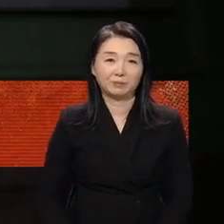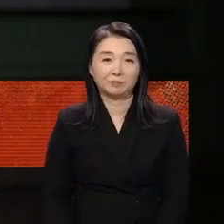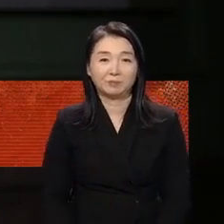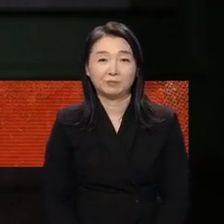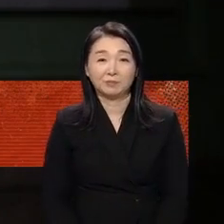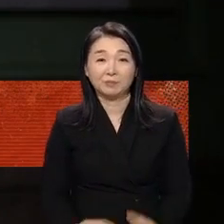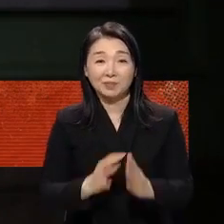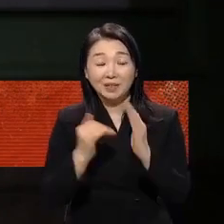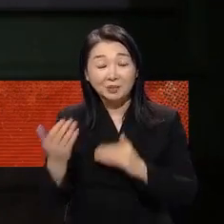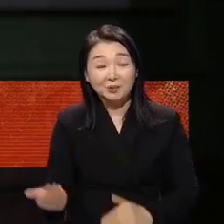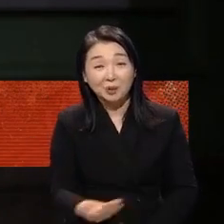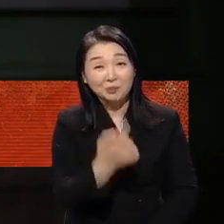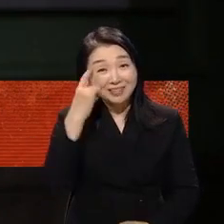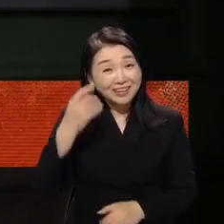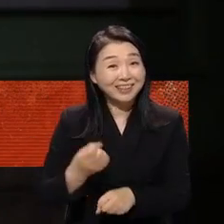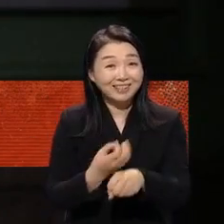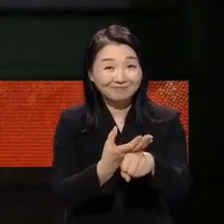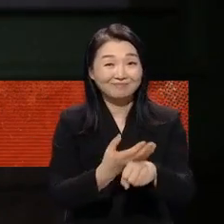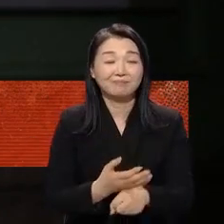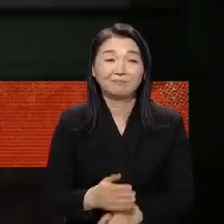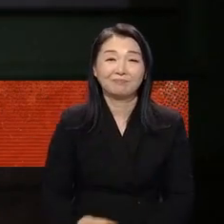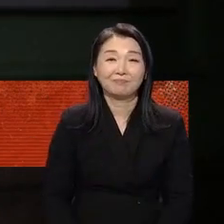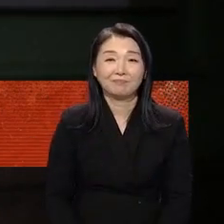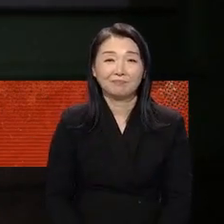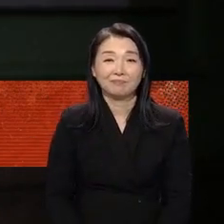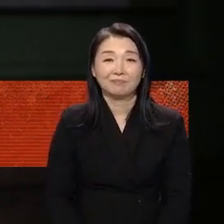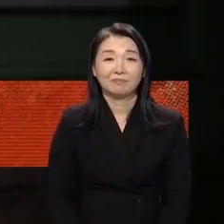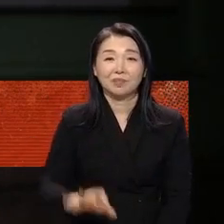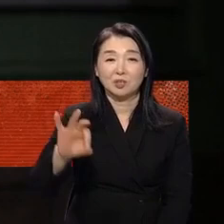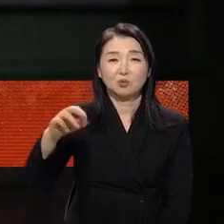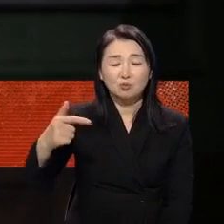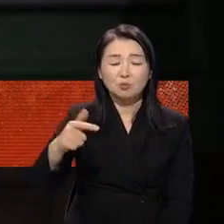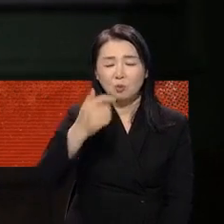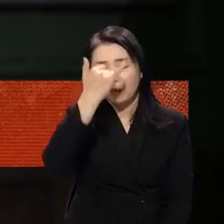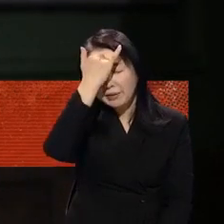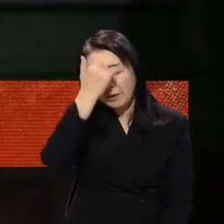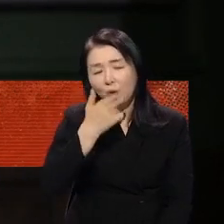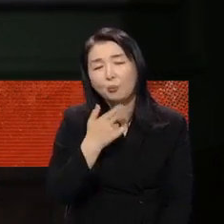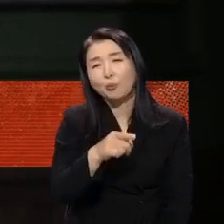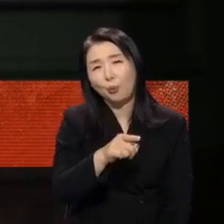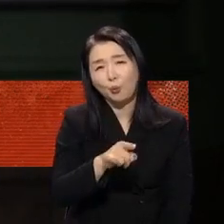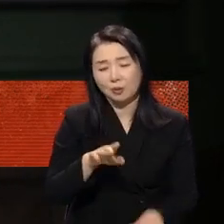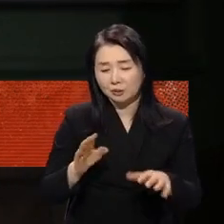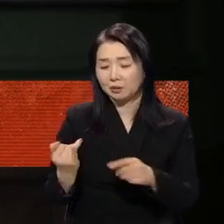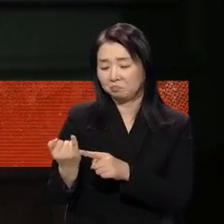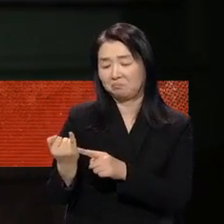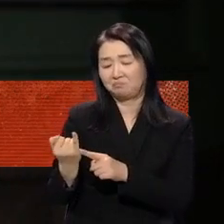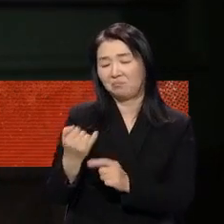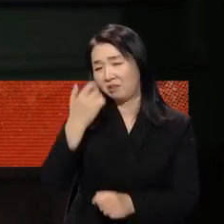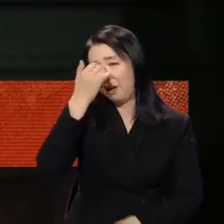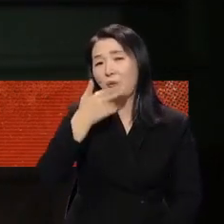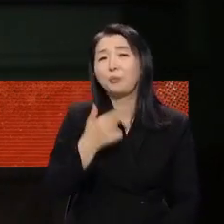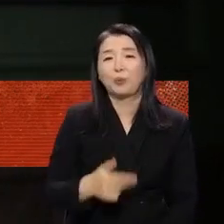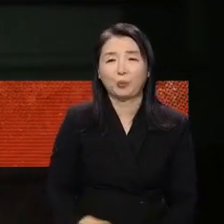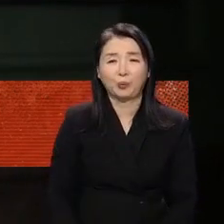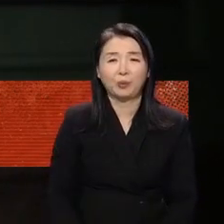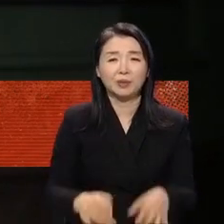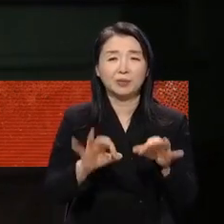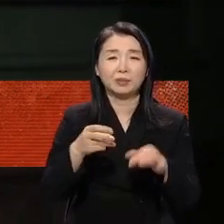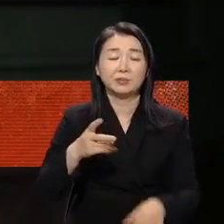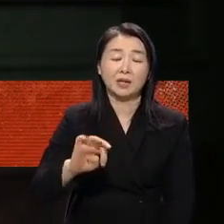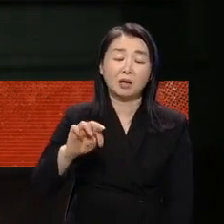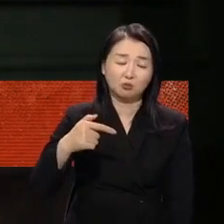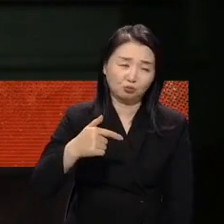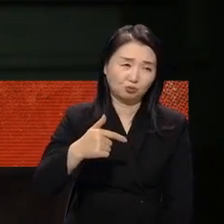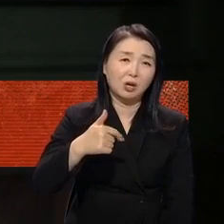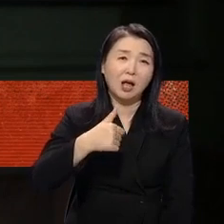가족 여러분들 의견도 좀 전해 드리자면요 윤단 mir 님 저건 예의가 아니죠 현 아내한테 하셨고요 김상두 님 아들은 어쩔 수